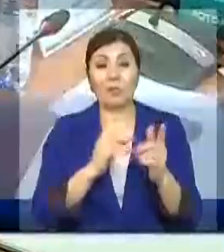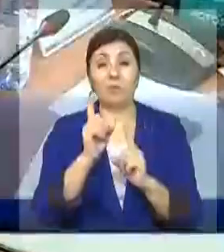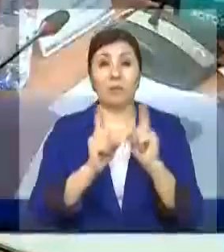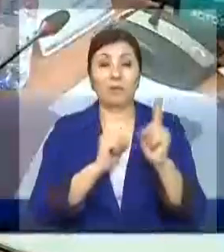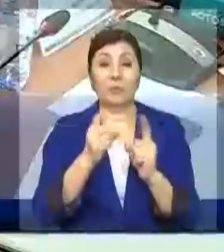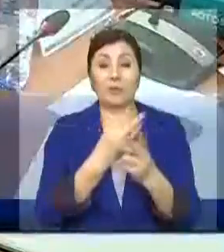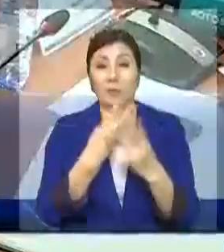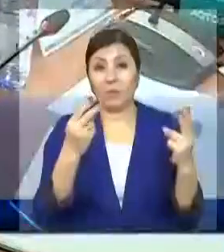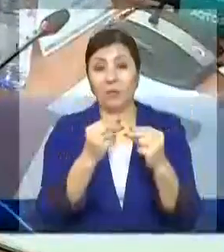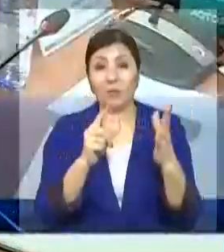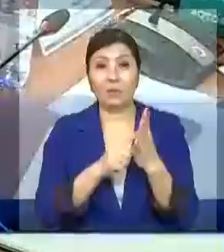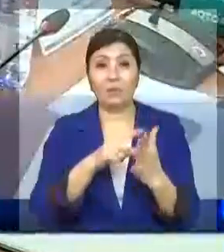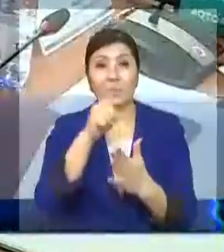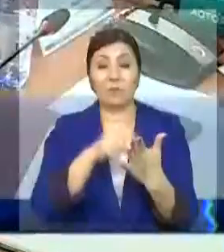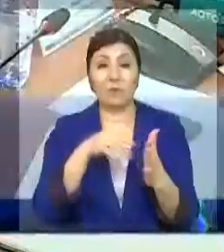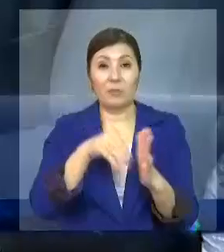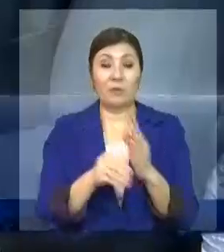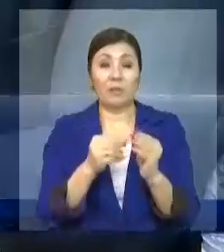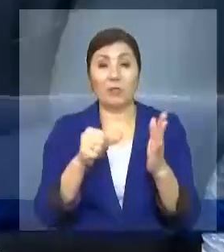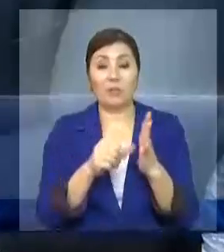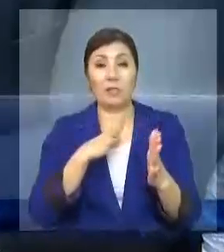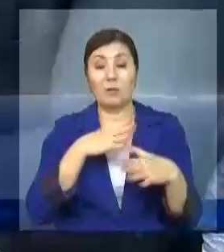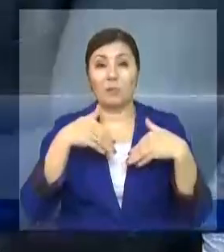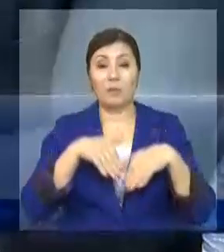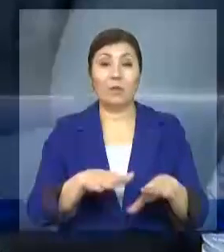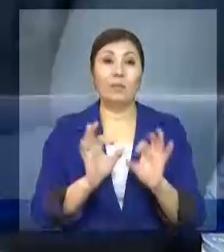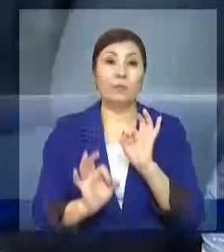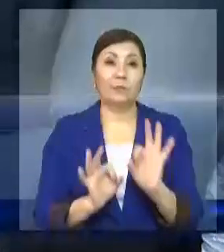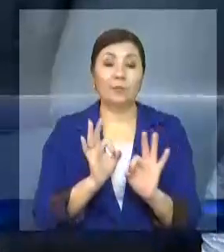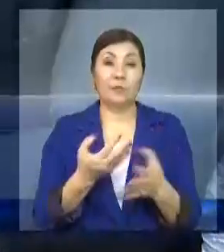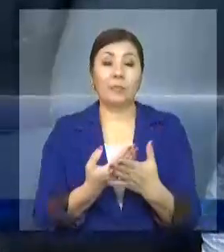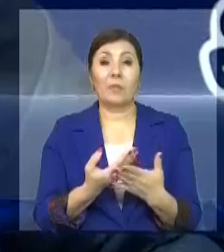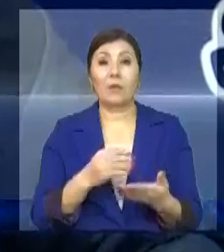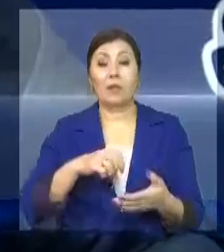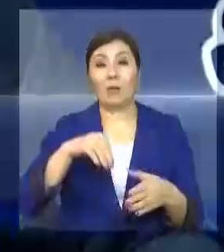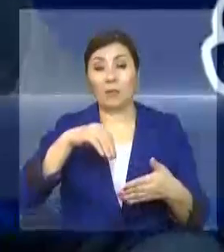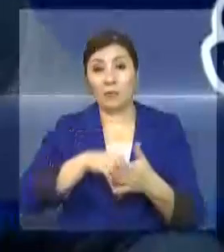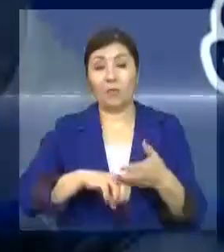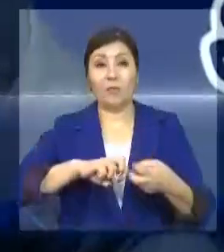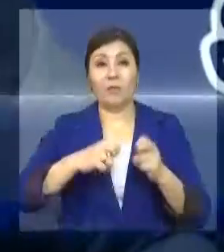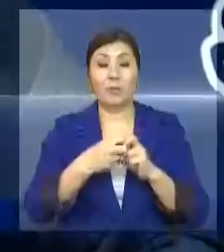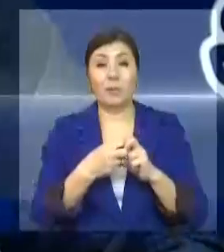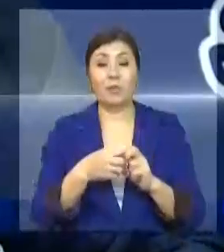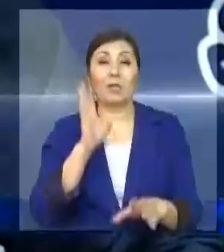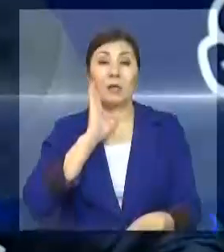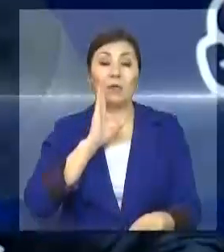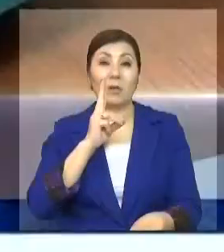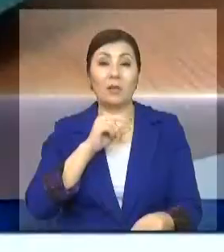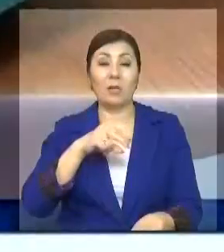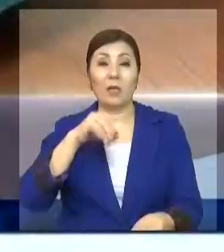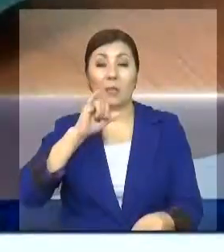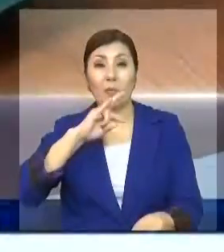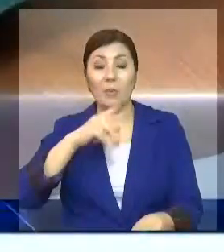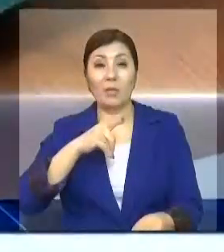рассмотрел 17 вопросов, из которых 16 были решены положительно, включая проблему обеспечения водой кемпинга в Атикибийском районе.